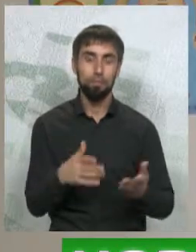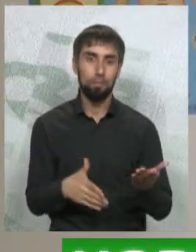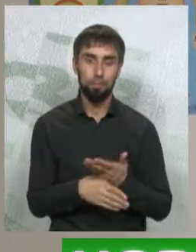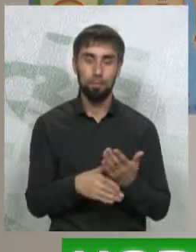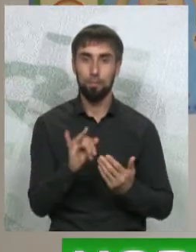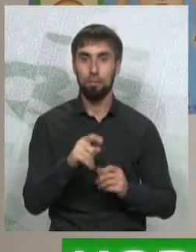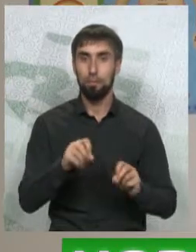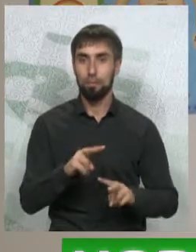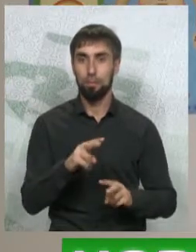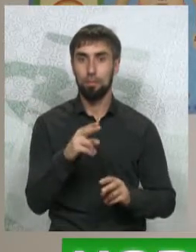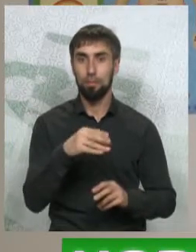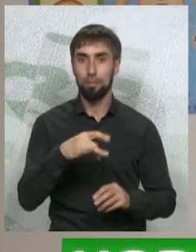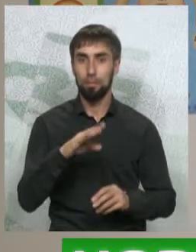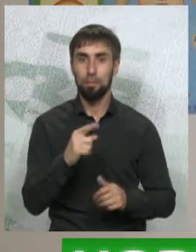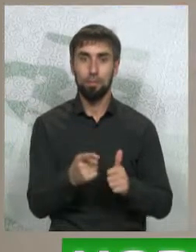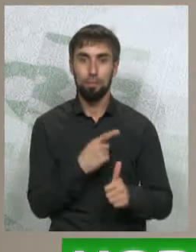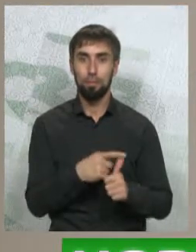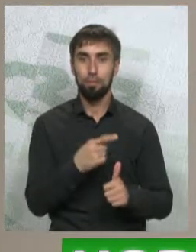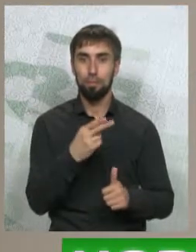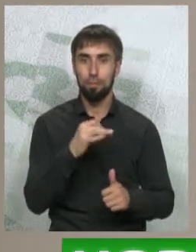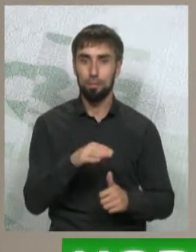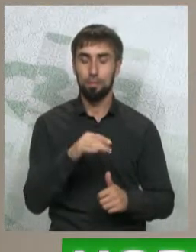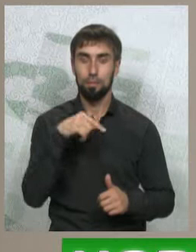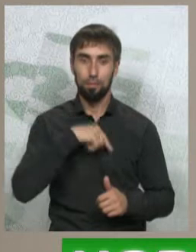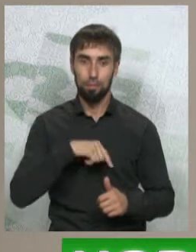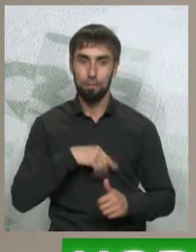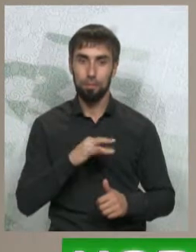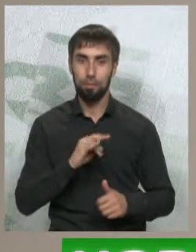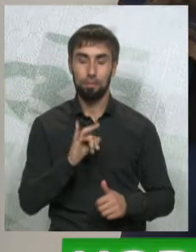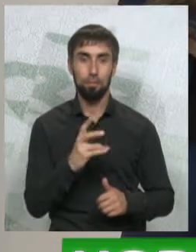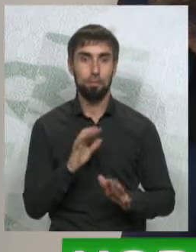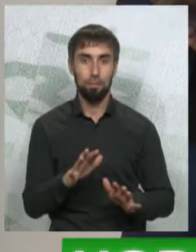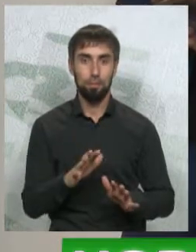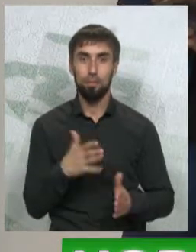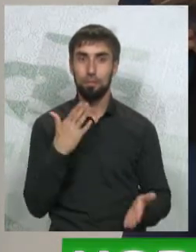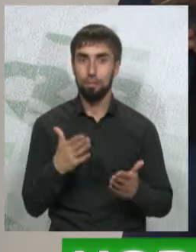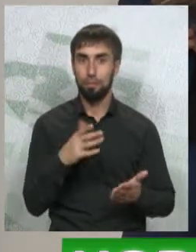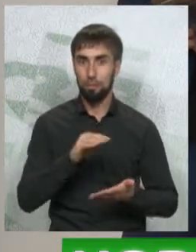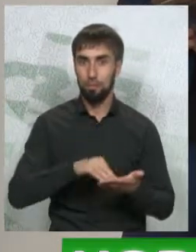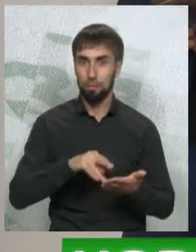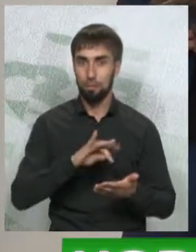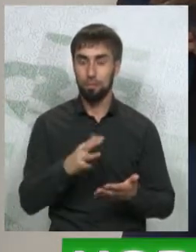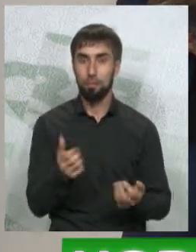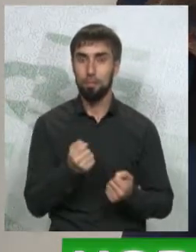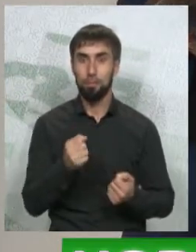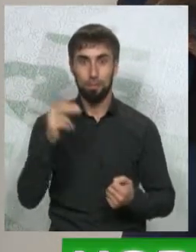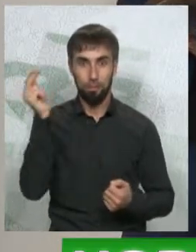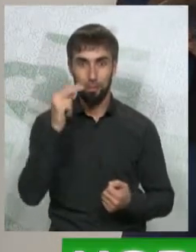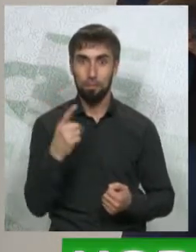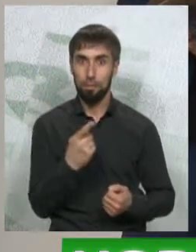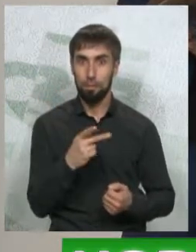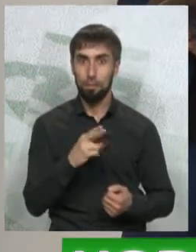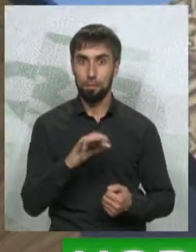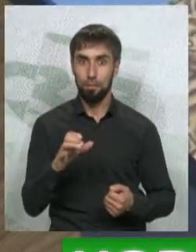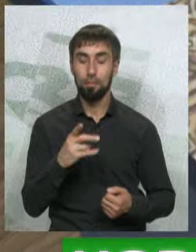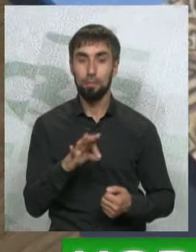и специальные таблицы с названиями цветов, органов тела человека и не только. Если прописи сейчас получают учащиеся первых